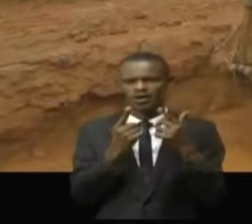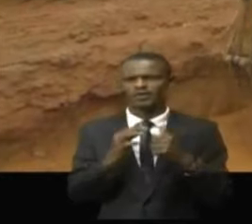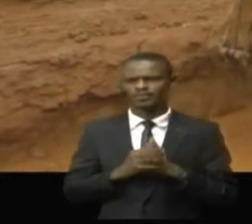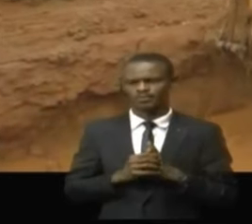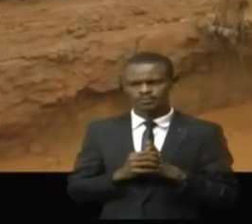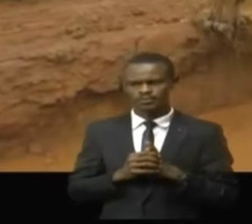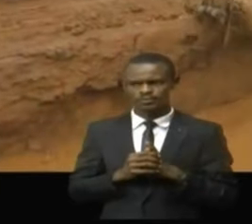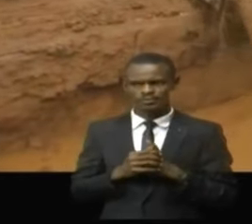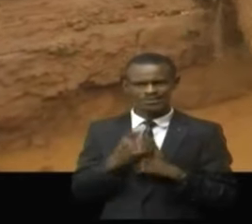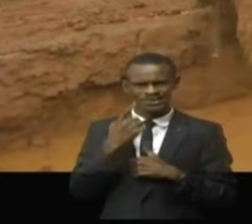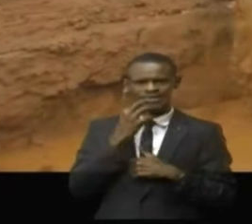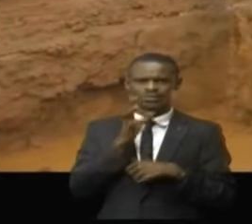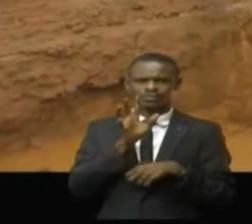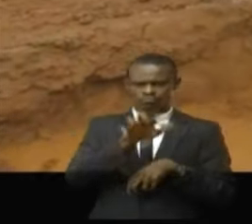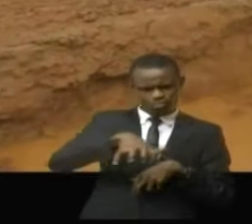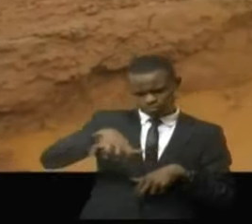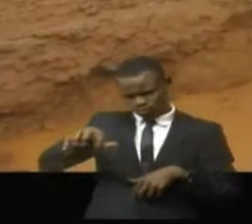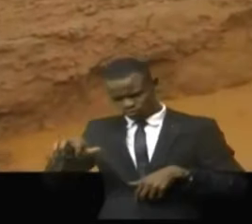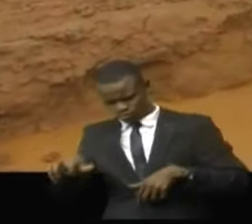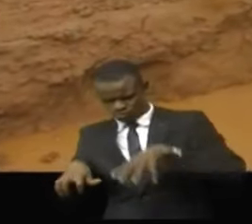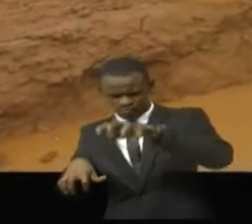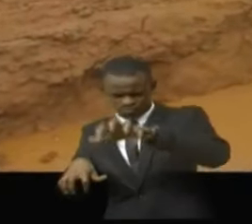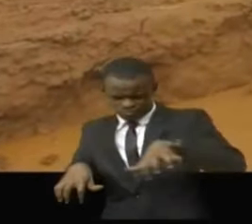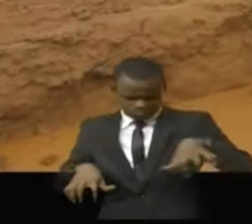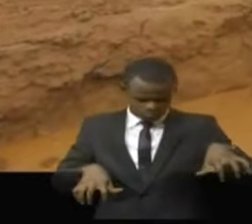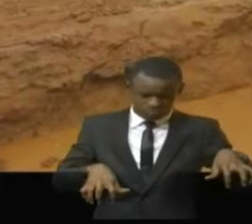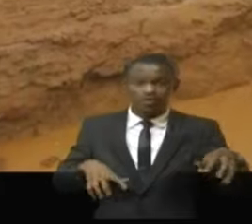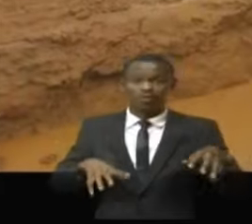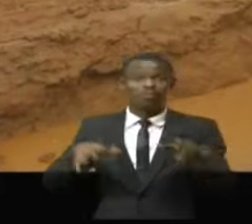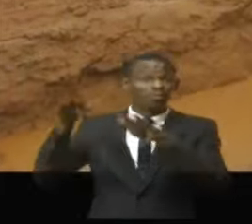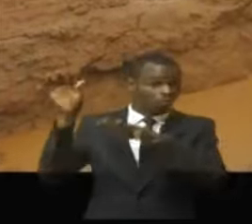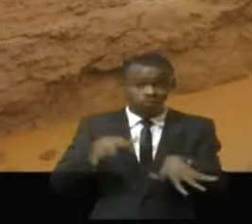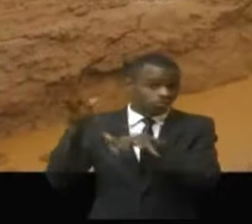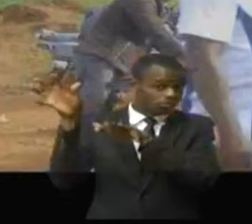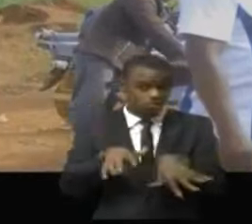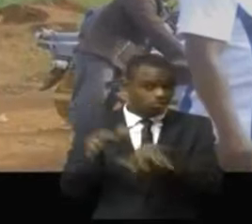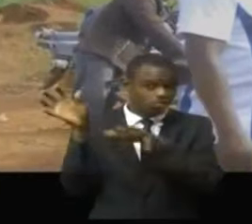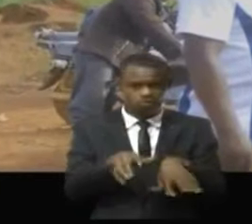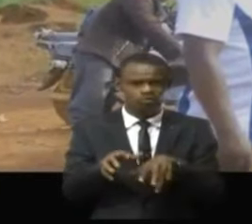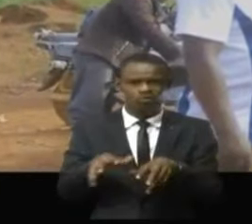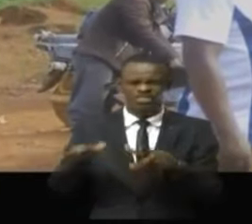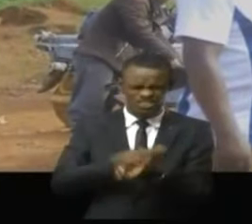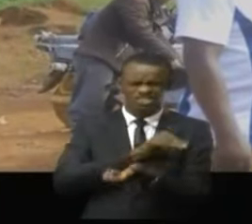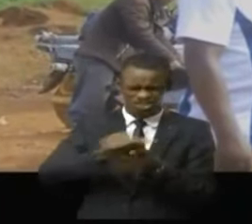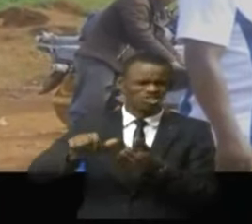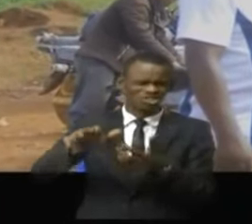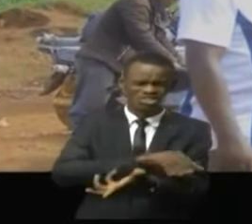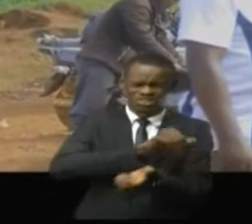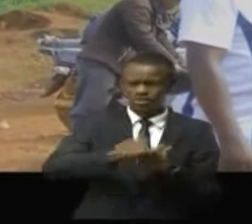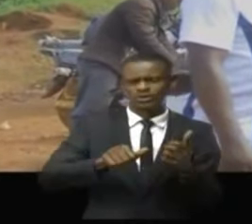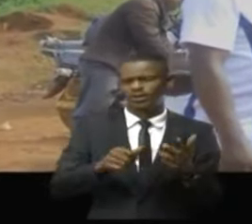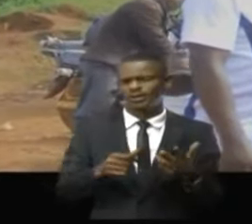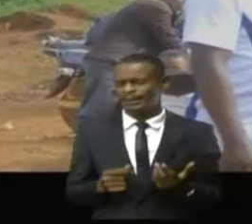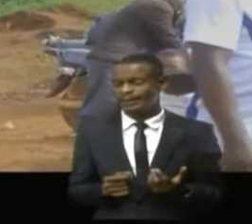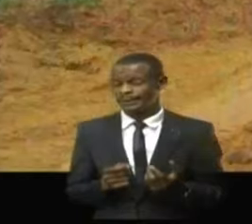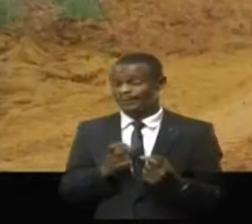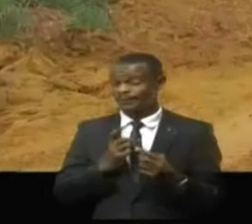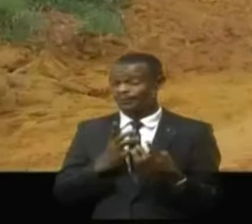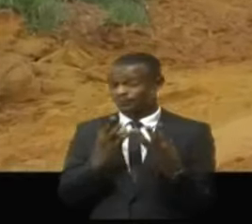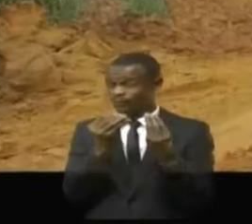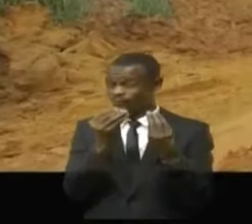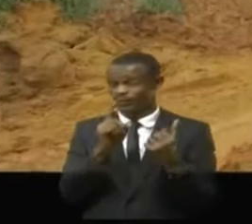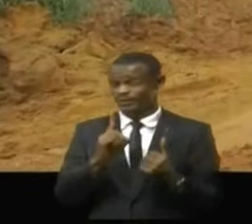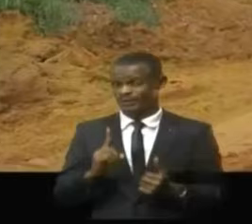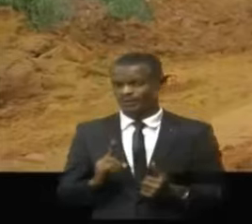Face au blocage consécutif, à la récurrence de pluies à ce jour, déjà des mécanismes sont entrepris par l'administration